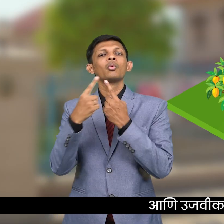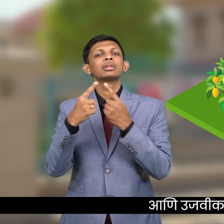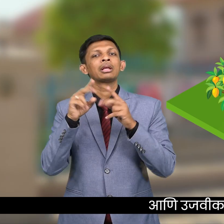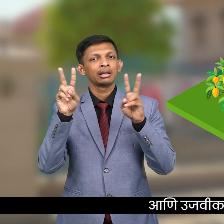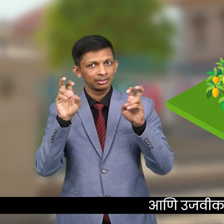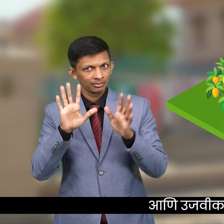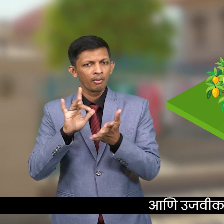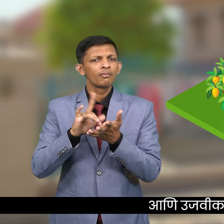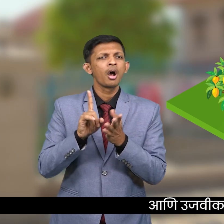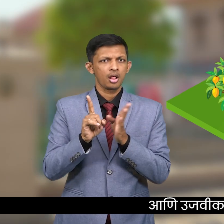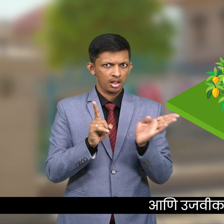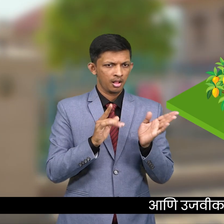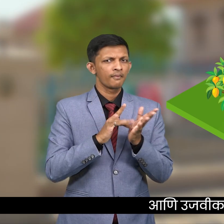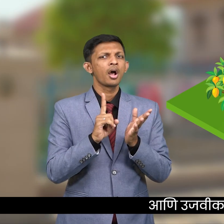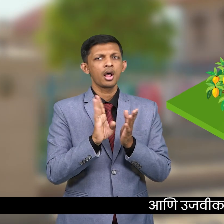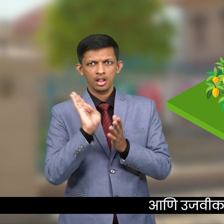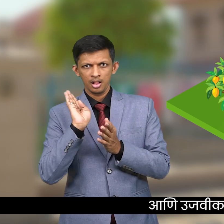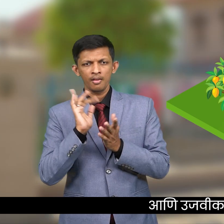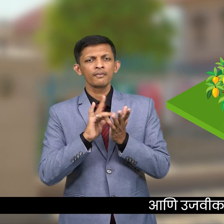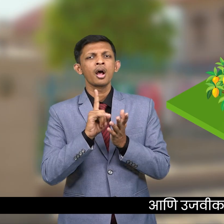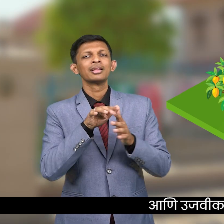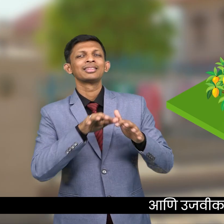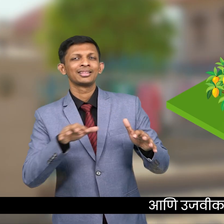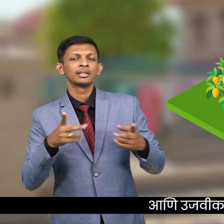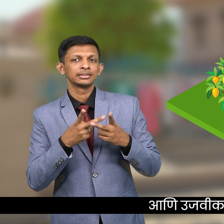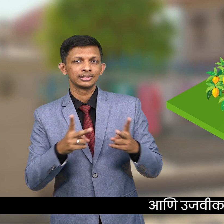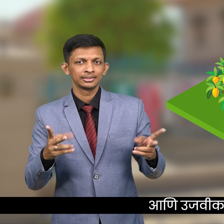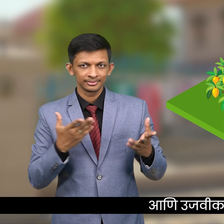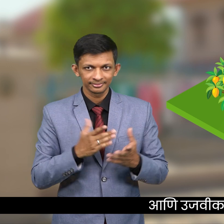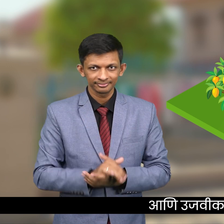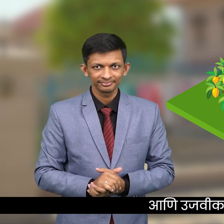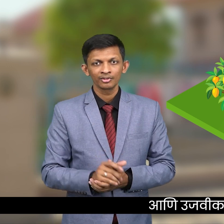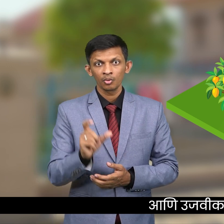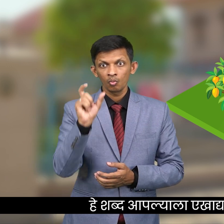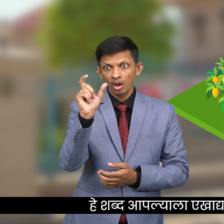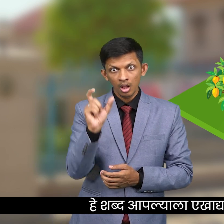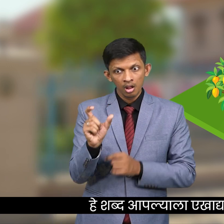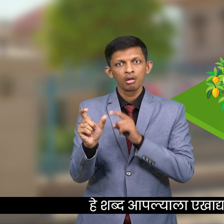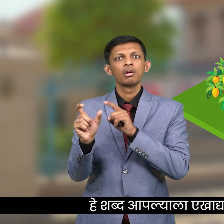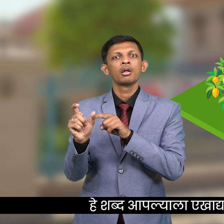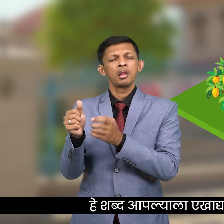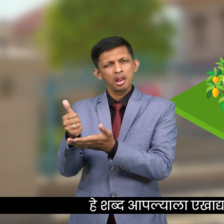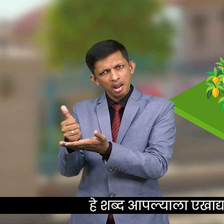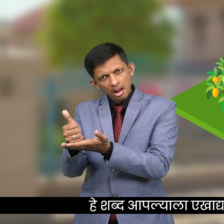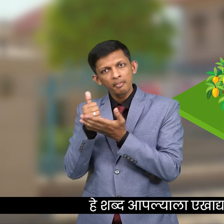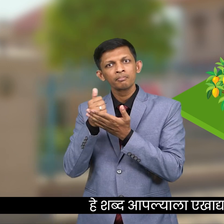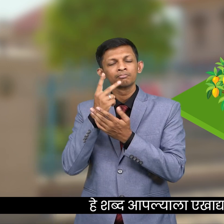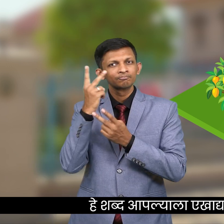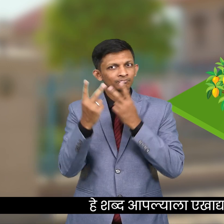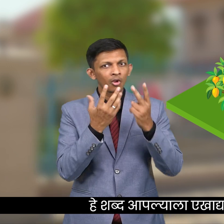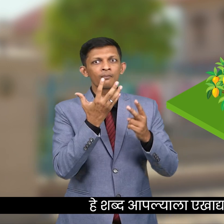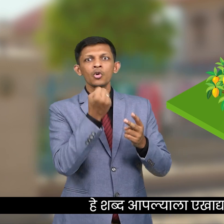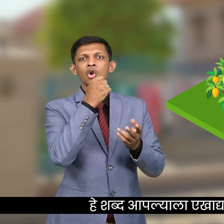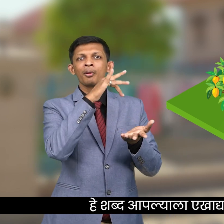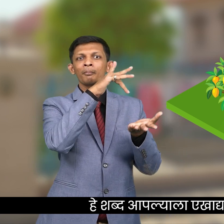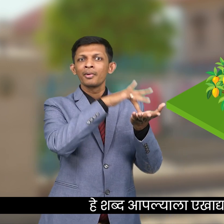आणि उजवीकडे असे शब्द वापरतो। हे शब्द आपल्याला